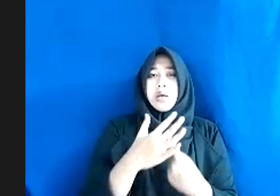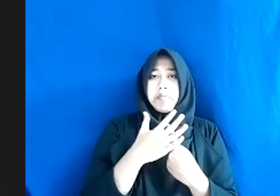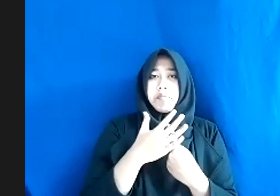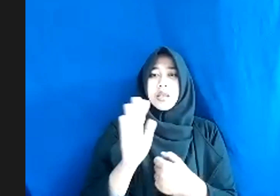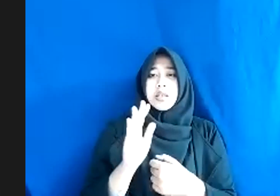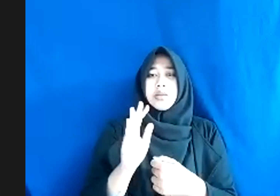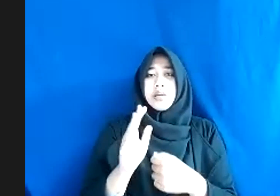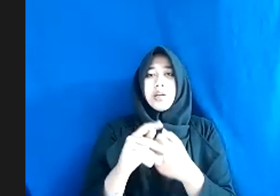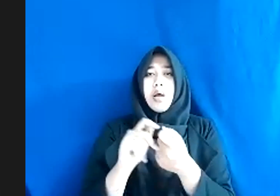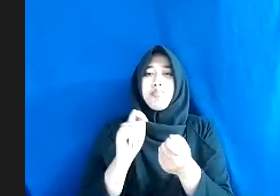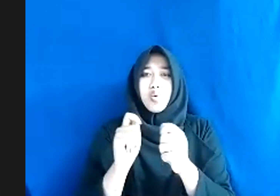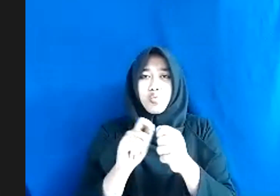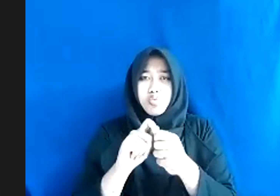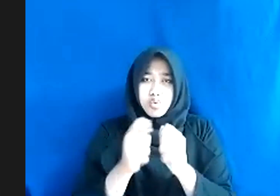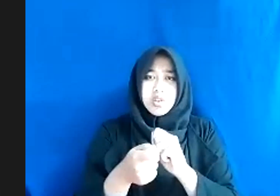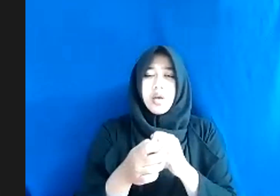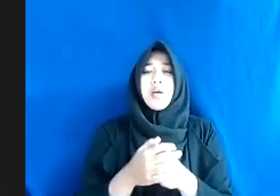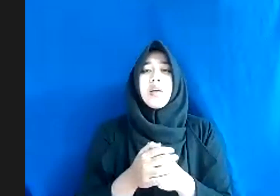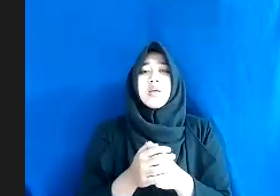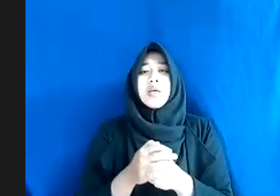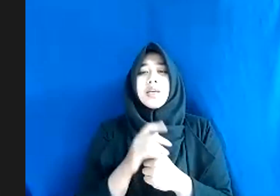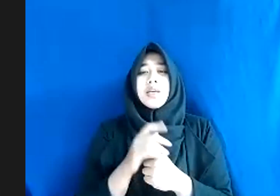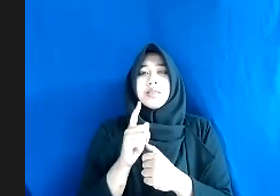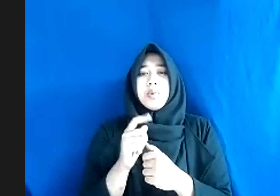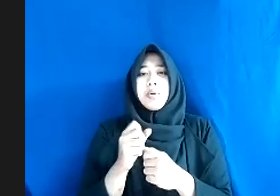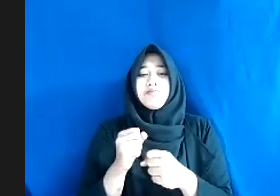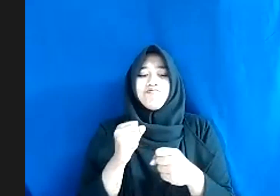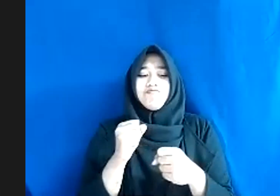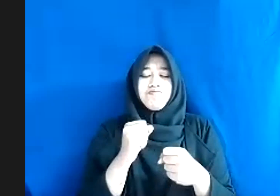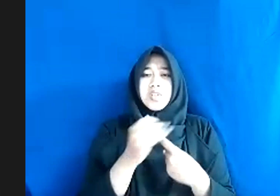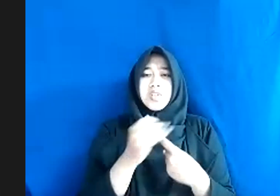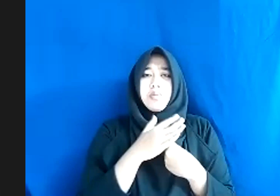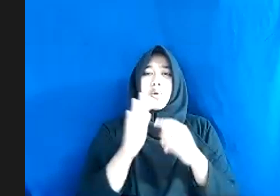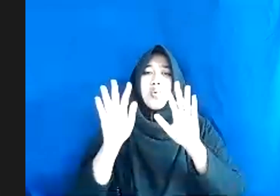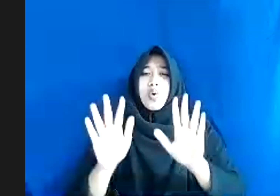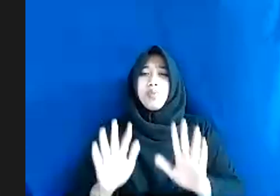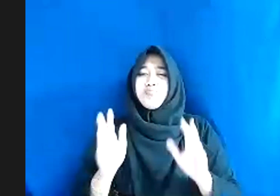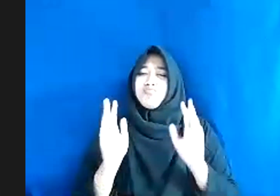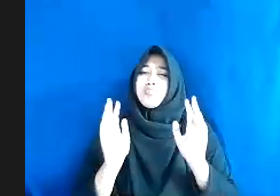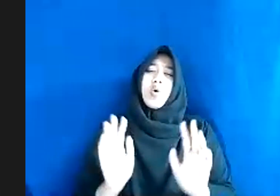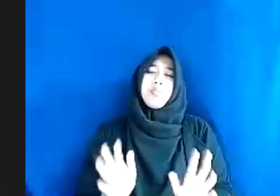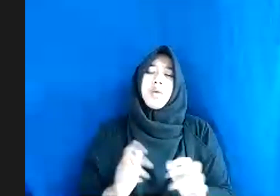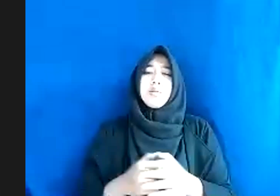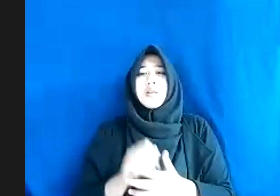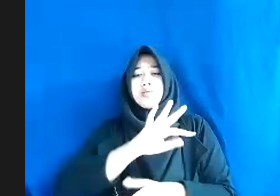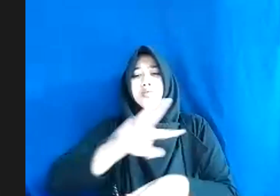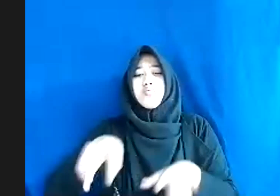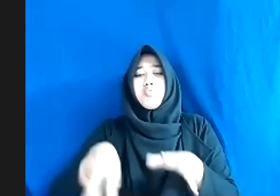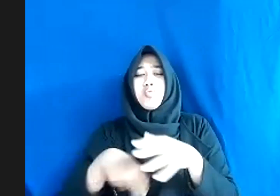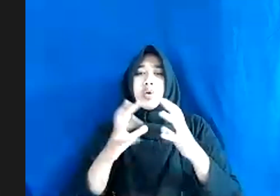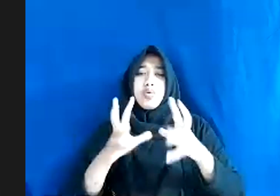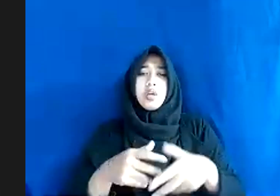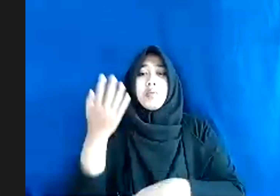seluruh dunia, bahkan tadi pagi atau kemarin pagi ya saya dengar Yordania kalau tidak salah pengangguran